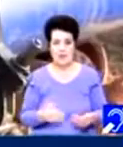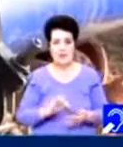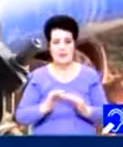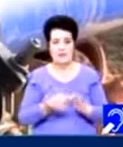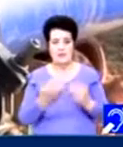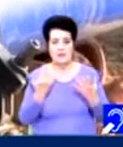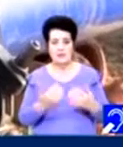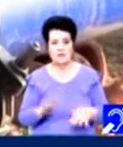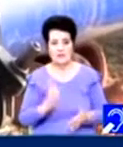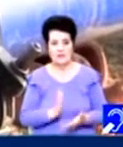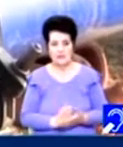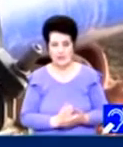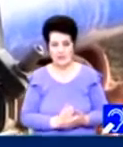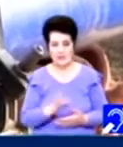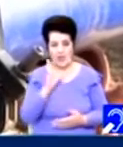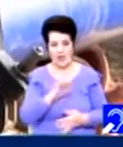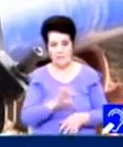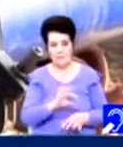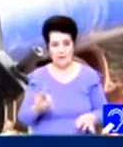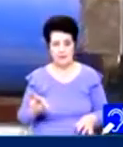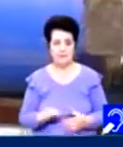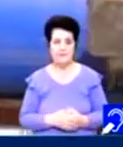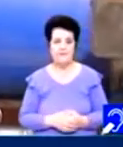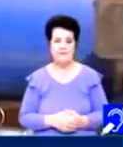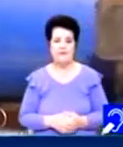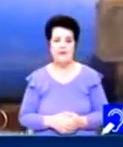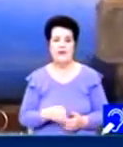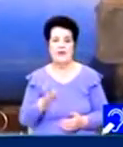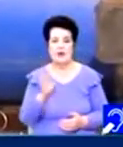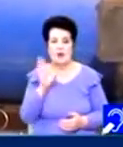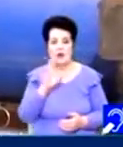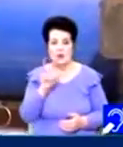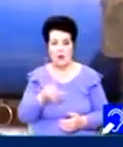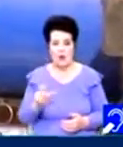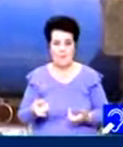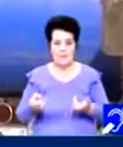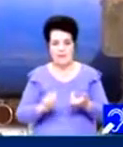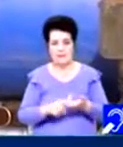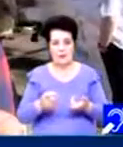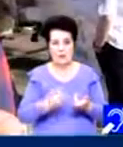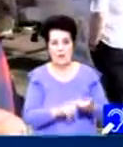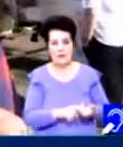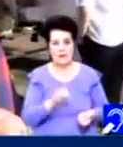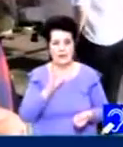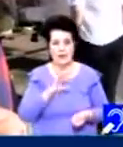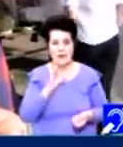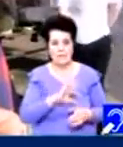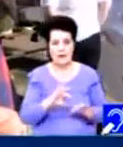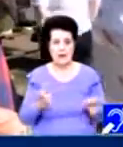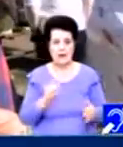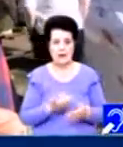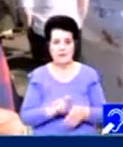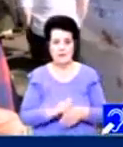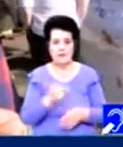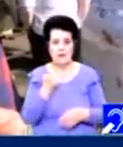sat deja este apeduct, este apă, oamenii se conectează către apă. Apa asta e